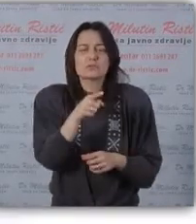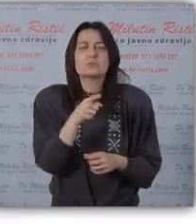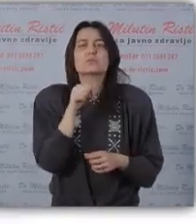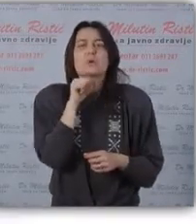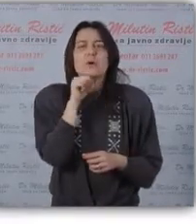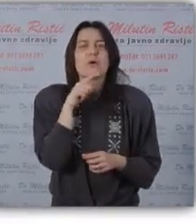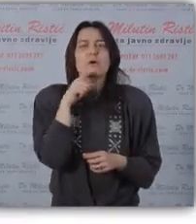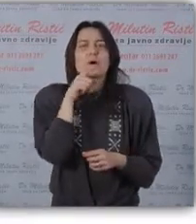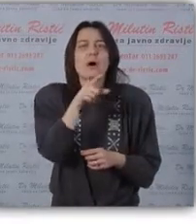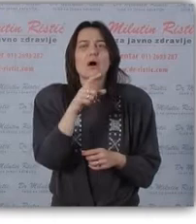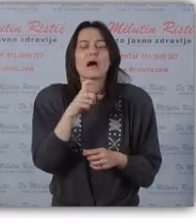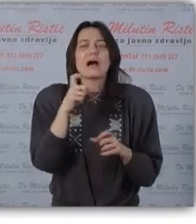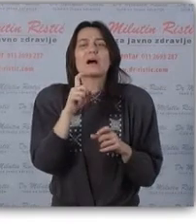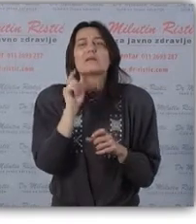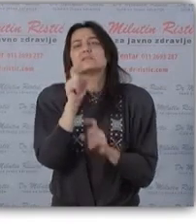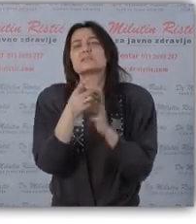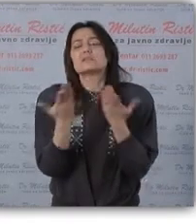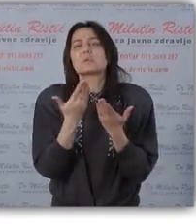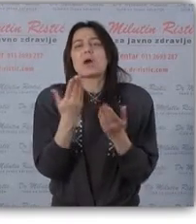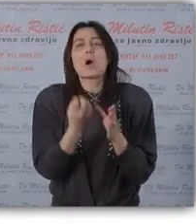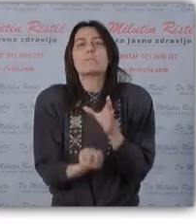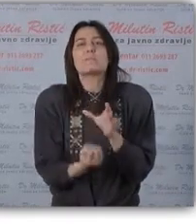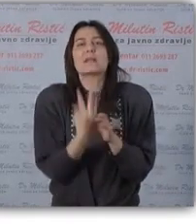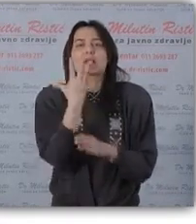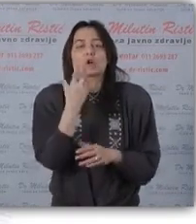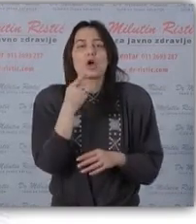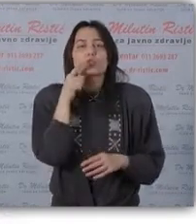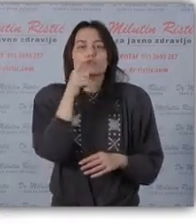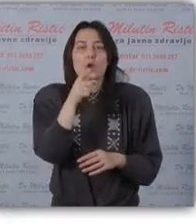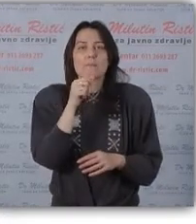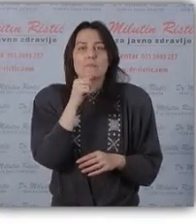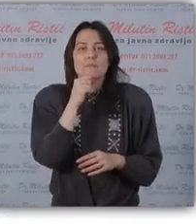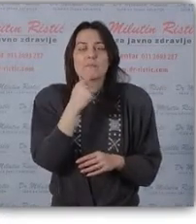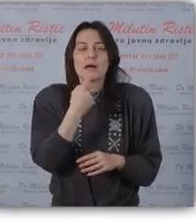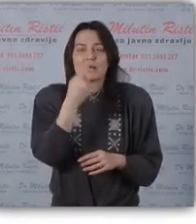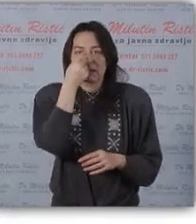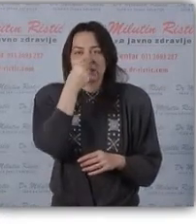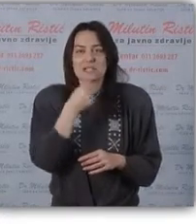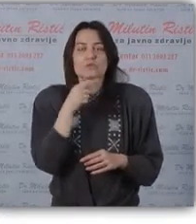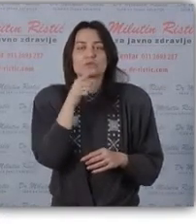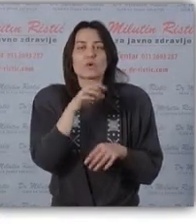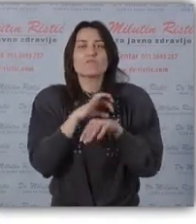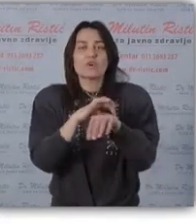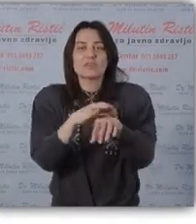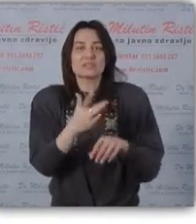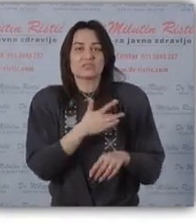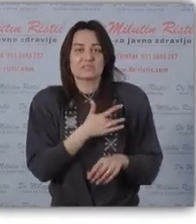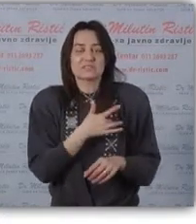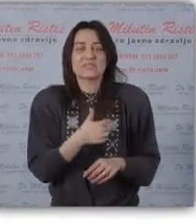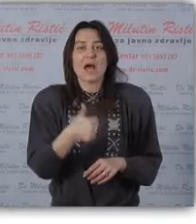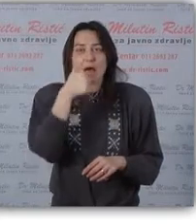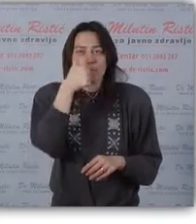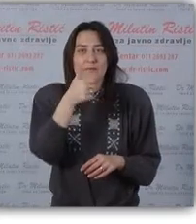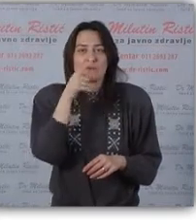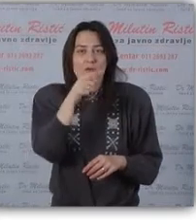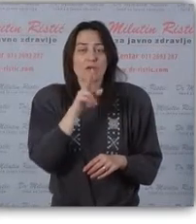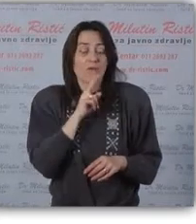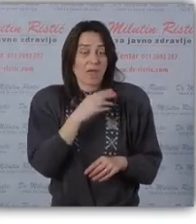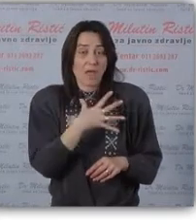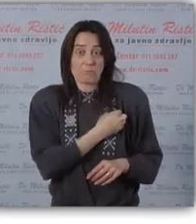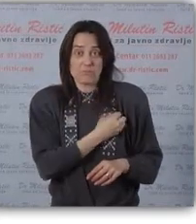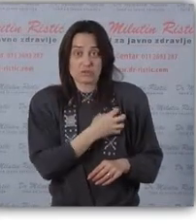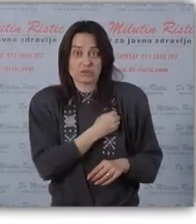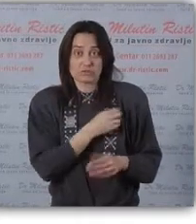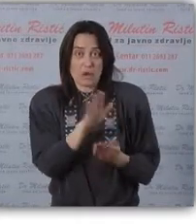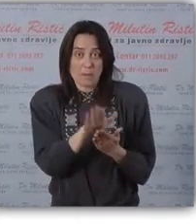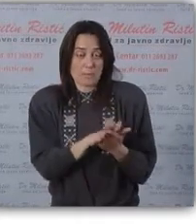to i najčešće je to sick sinus sindrom. Sindrom onog prirodnog fiziološkog sinusnog vodiča srčaca. Znači, onaj prvi impuls